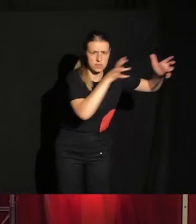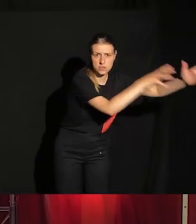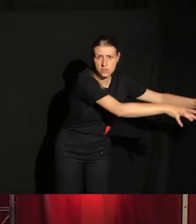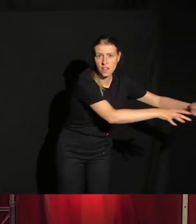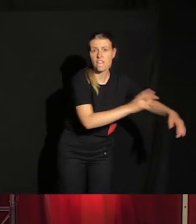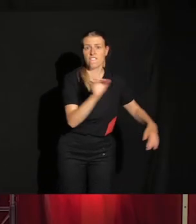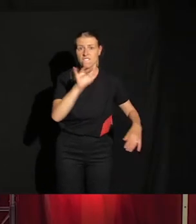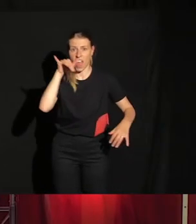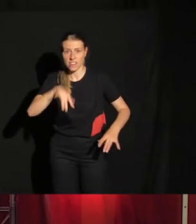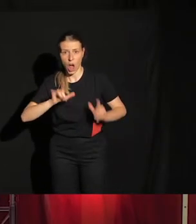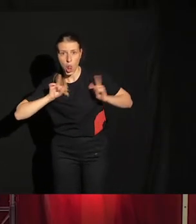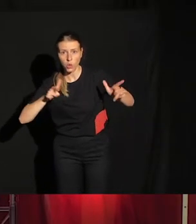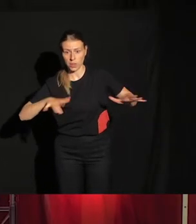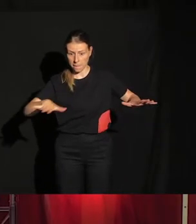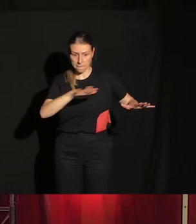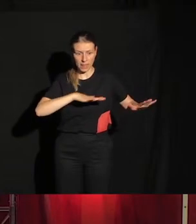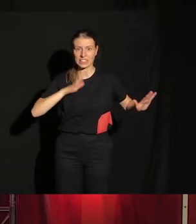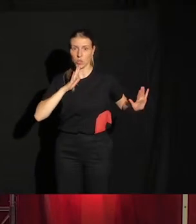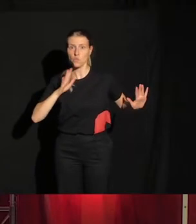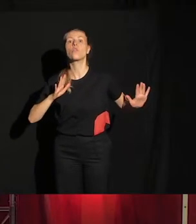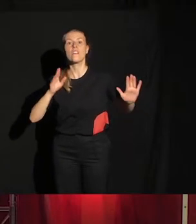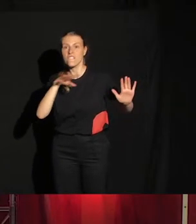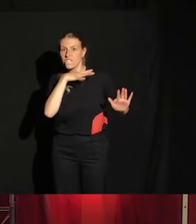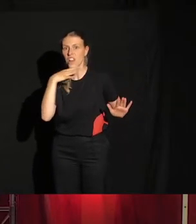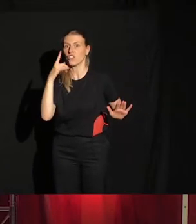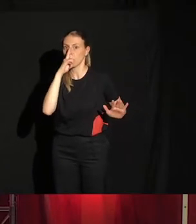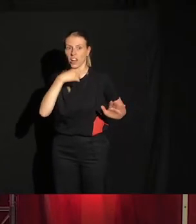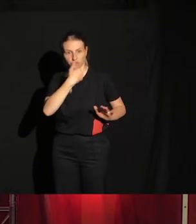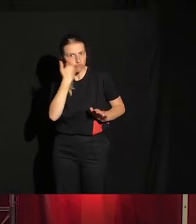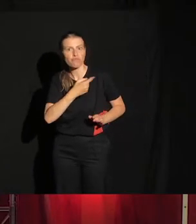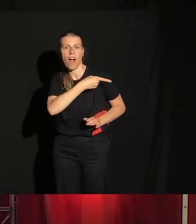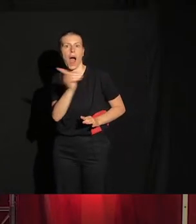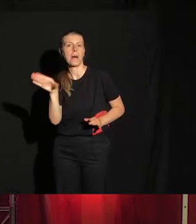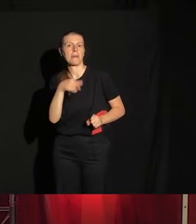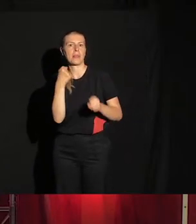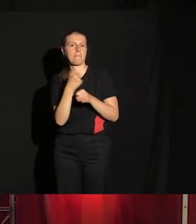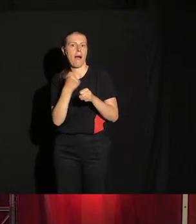Spaß mit ein paar Body Percussion jetzt.